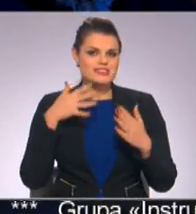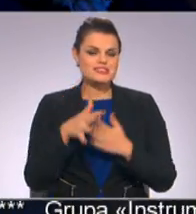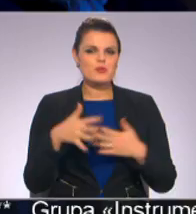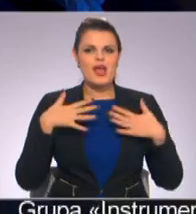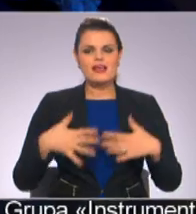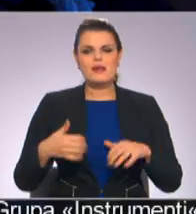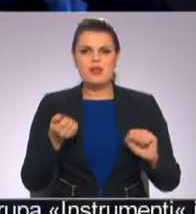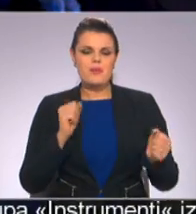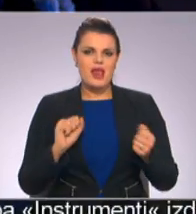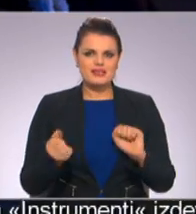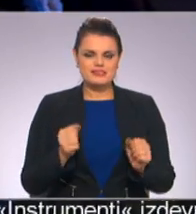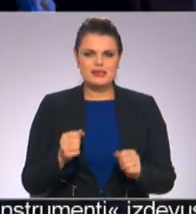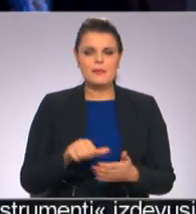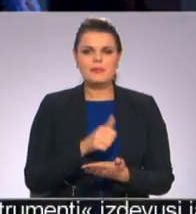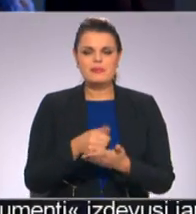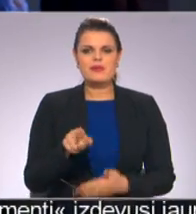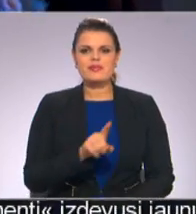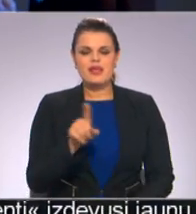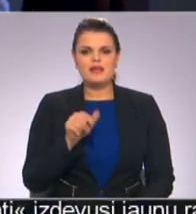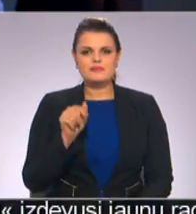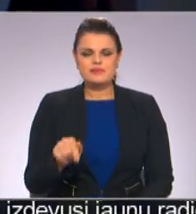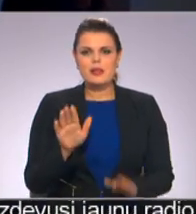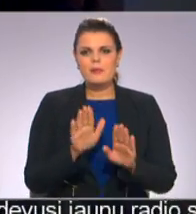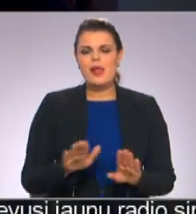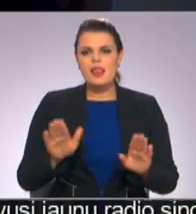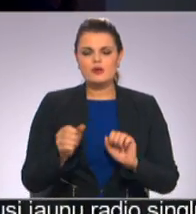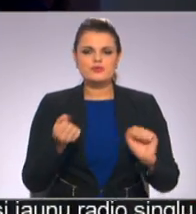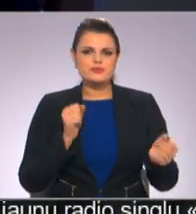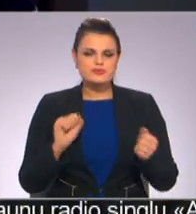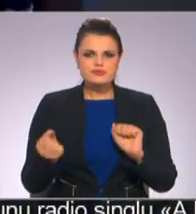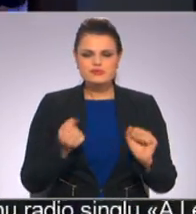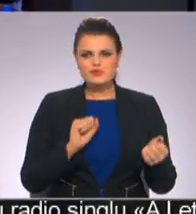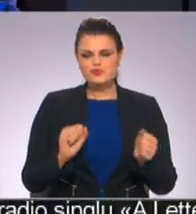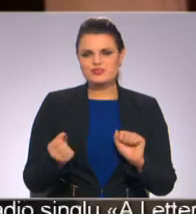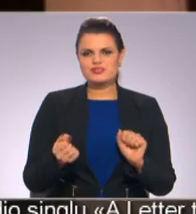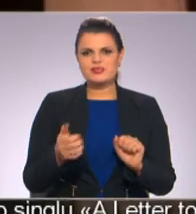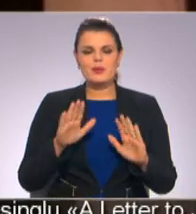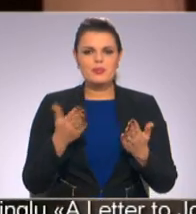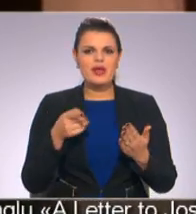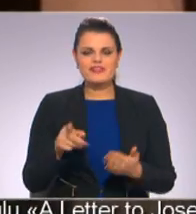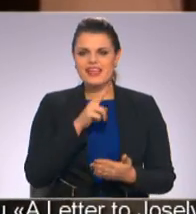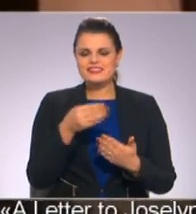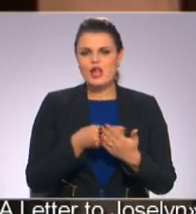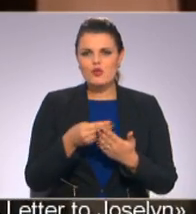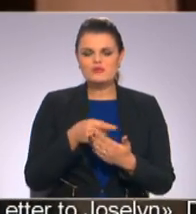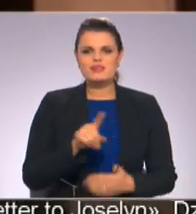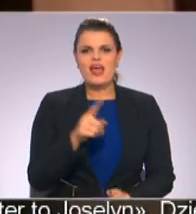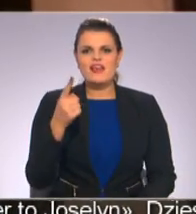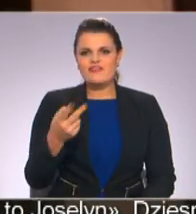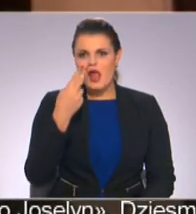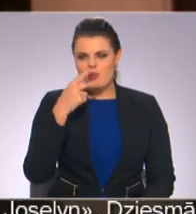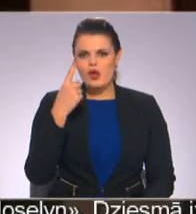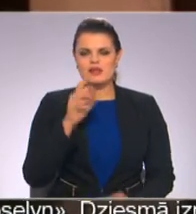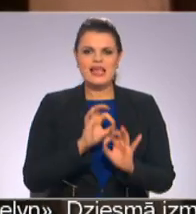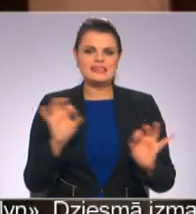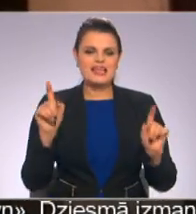ķermeņa plastikā. Primāri tā ir tāda palēlināta kustība, bet tas nenozīmē, ka tā ir viena no estētikas lietām,